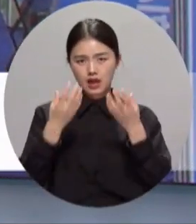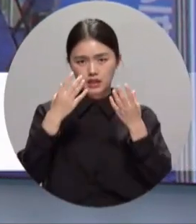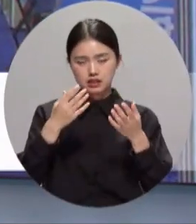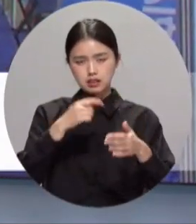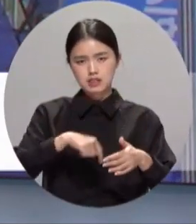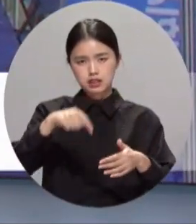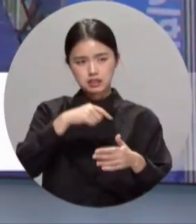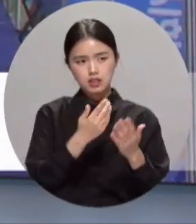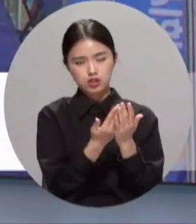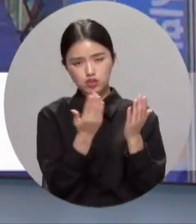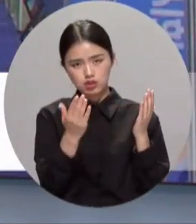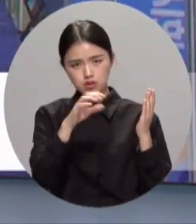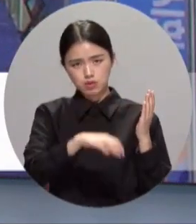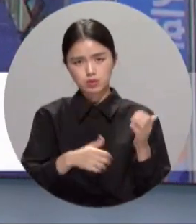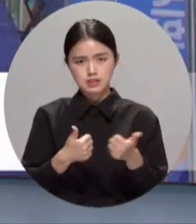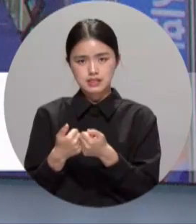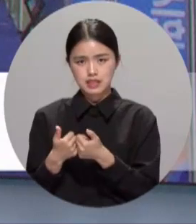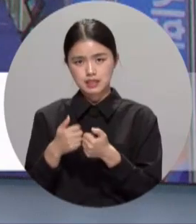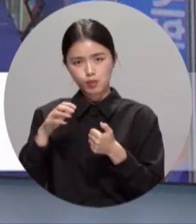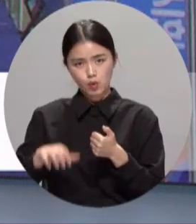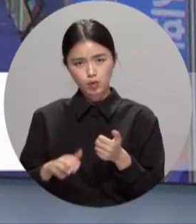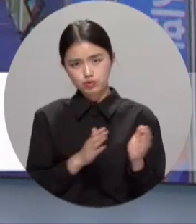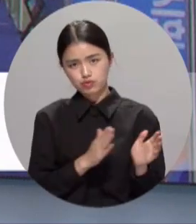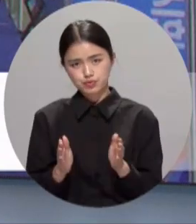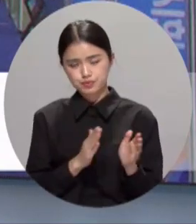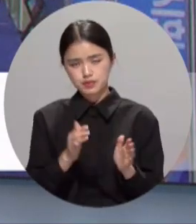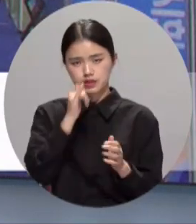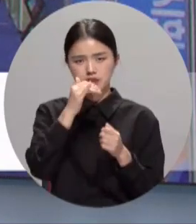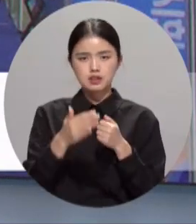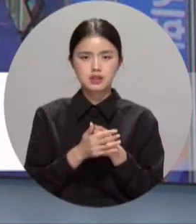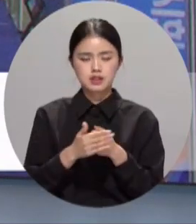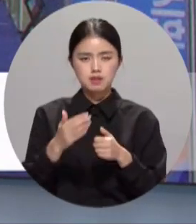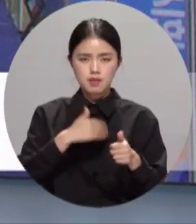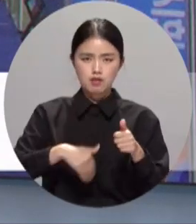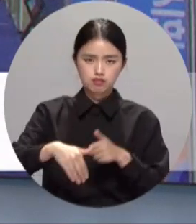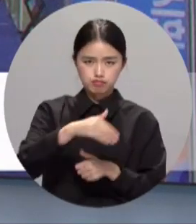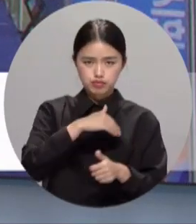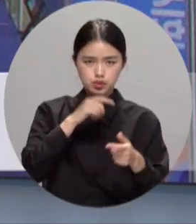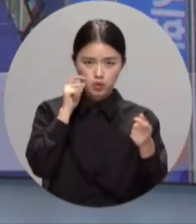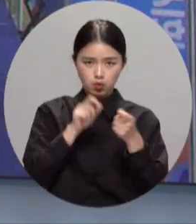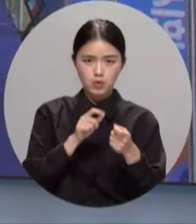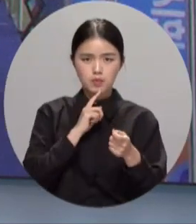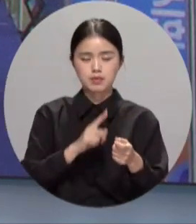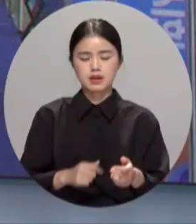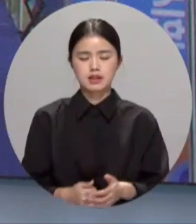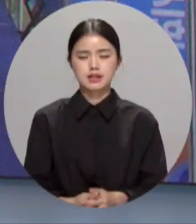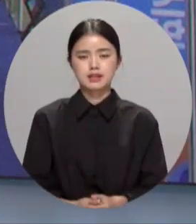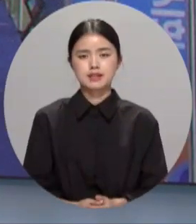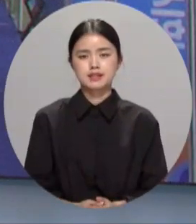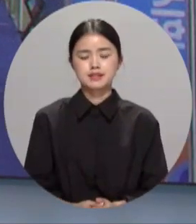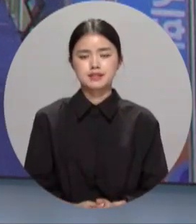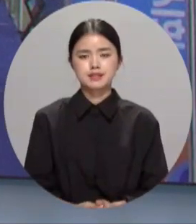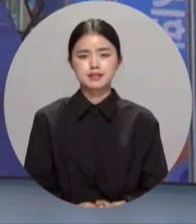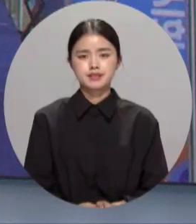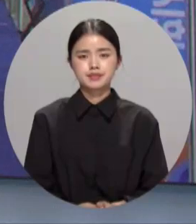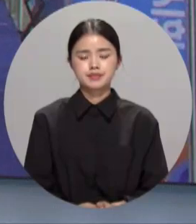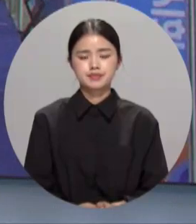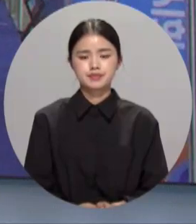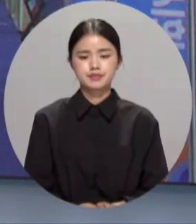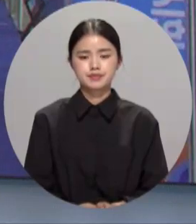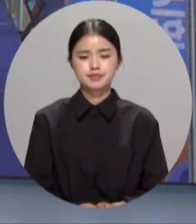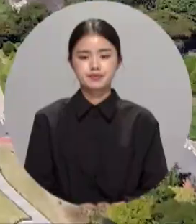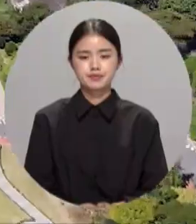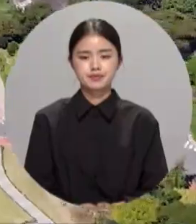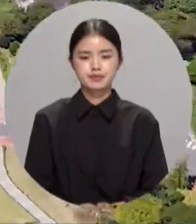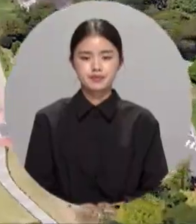기업 전시 공간과 상담장 등이 속속 마련되면서 분위기가 달아오르고 있습니다. 이종휴 기자입니다.